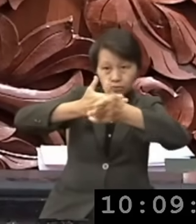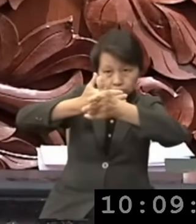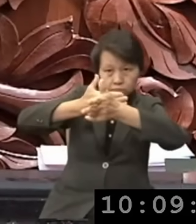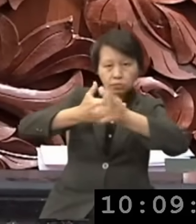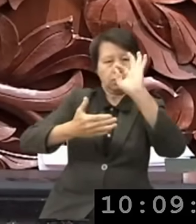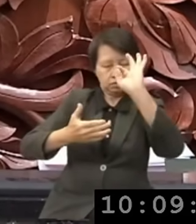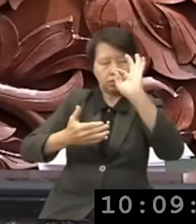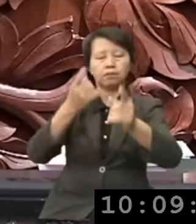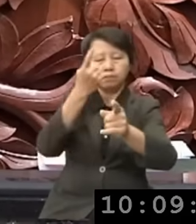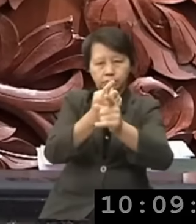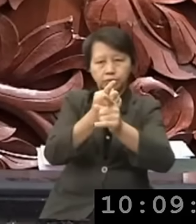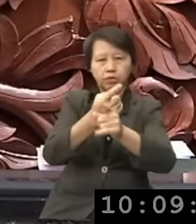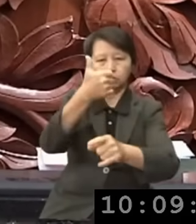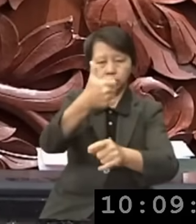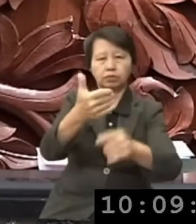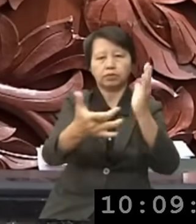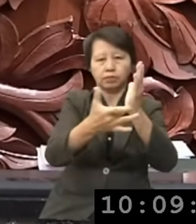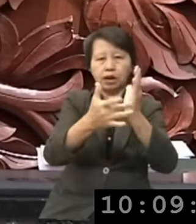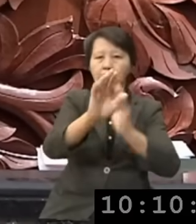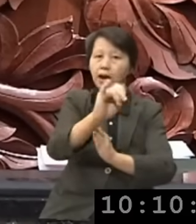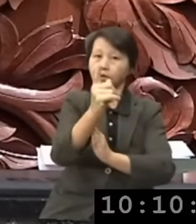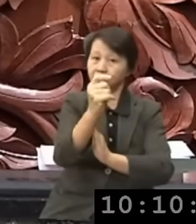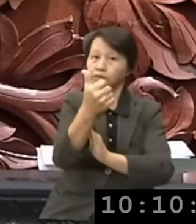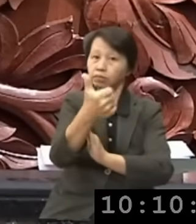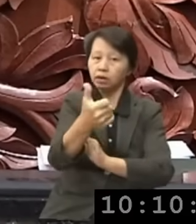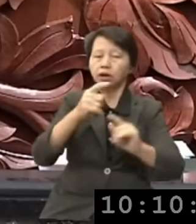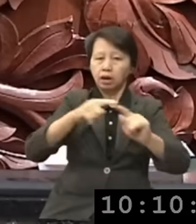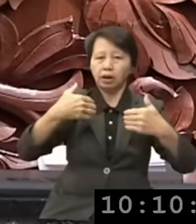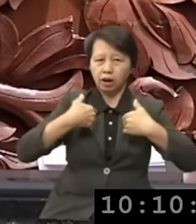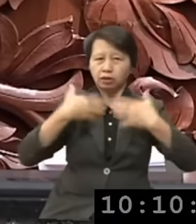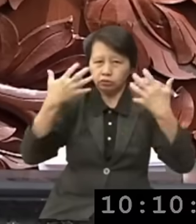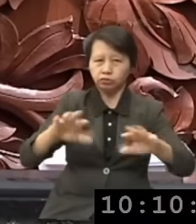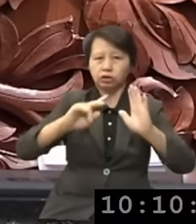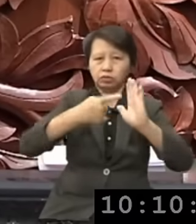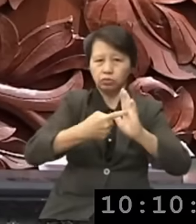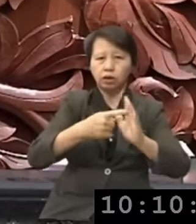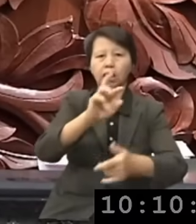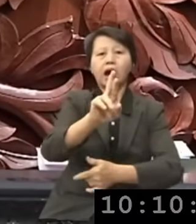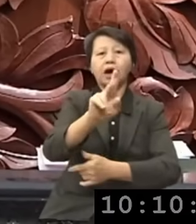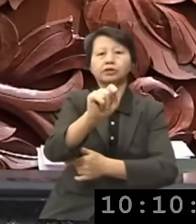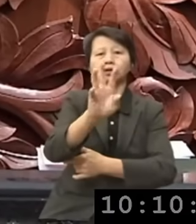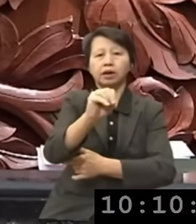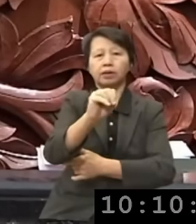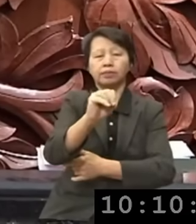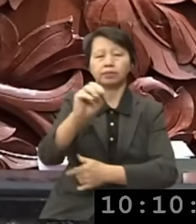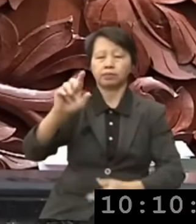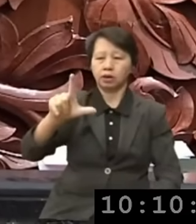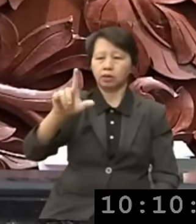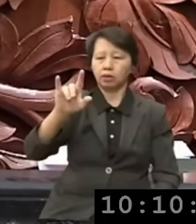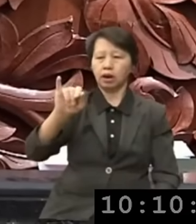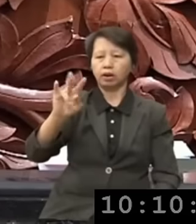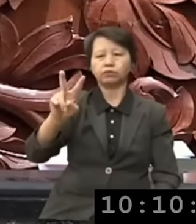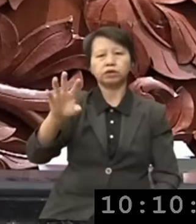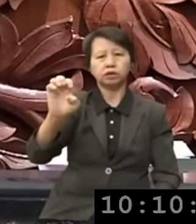bagus modern teknology it tetapi kita juga ada dua kita telah mulakan RTM live dan juga kita ada